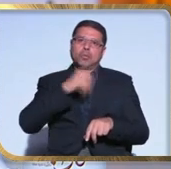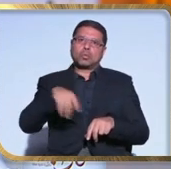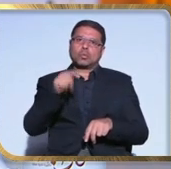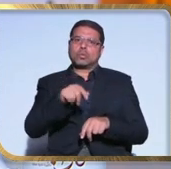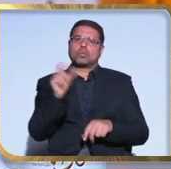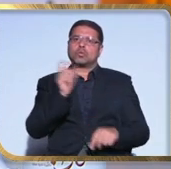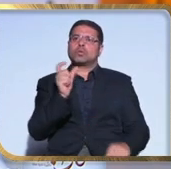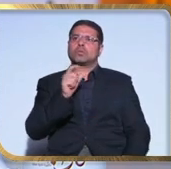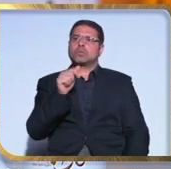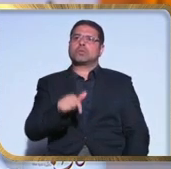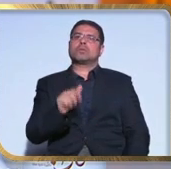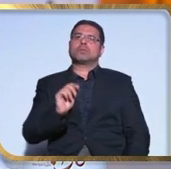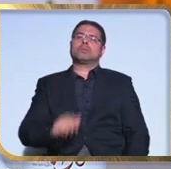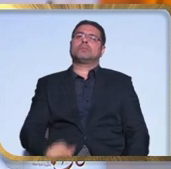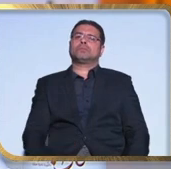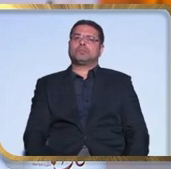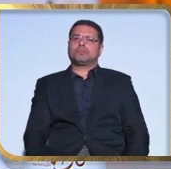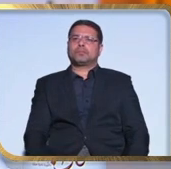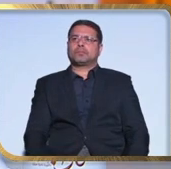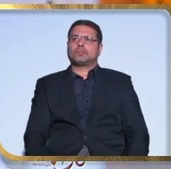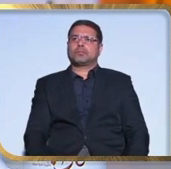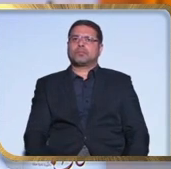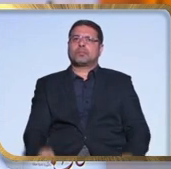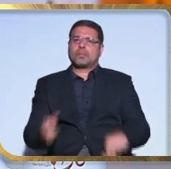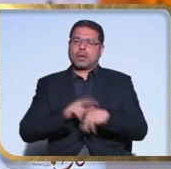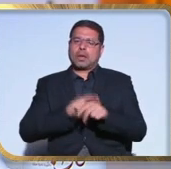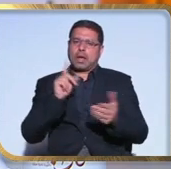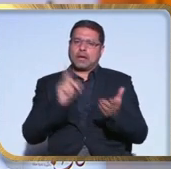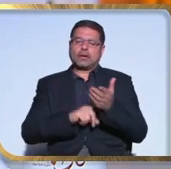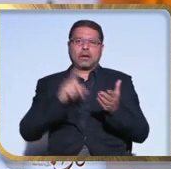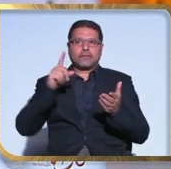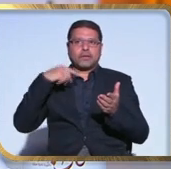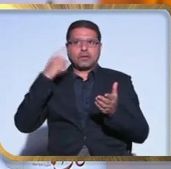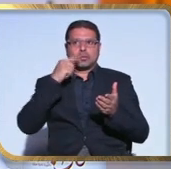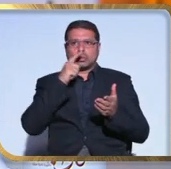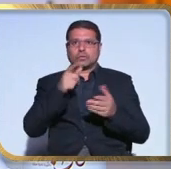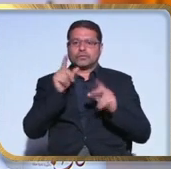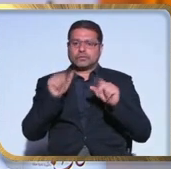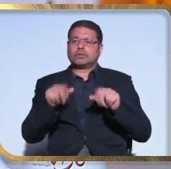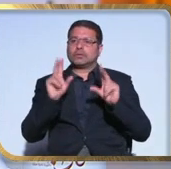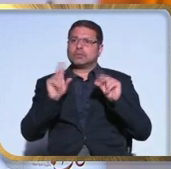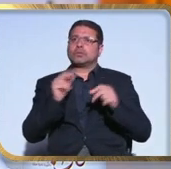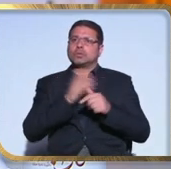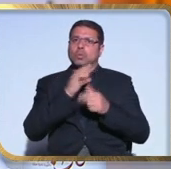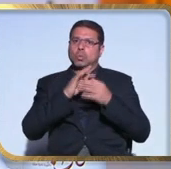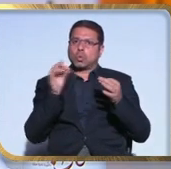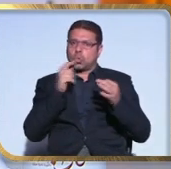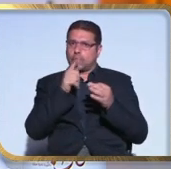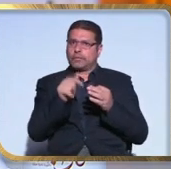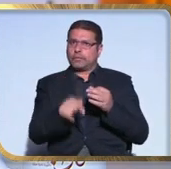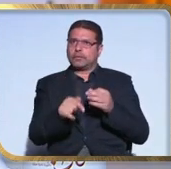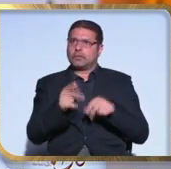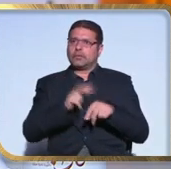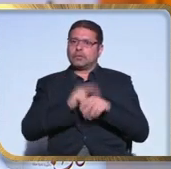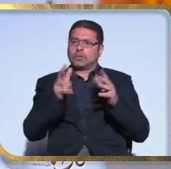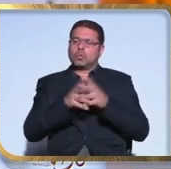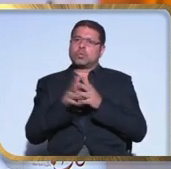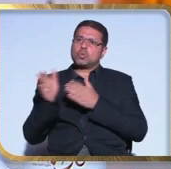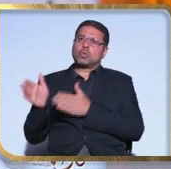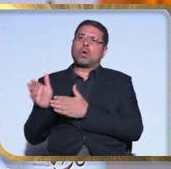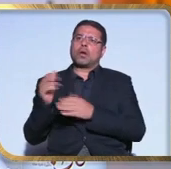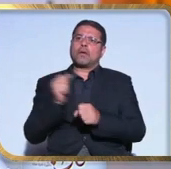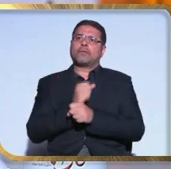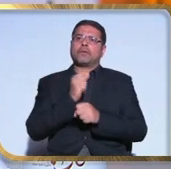للمسلمين والمسلمات وهناك على فكره انه بيلاحظ في المرويات غلبه السنه